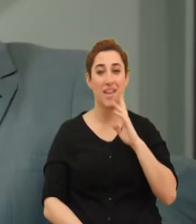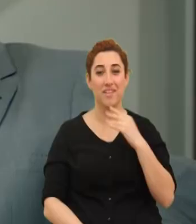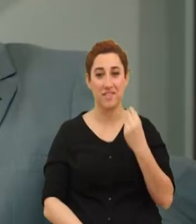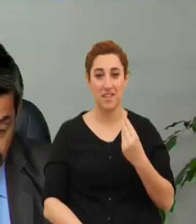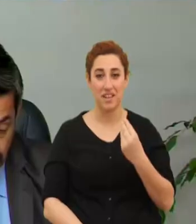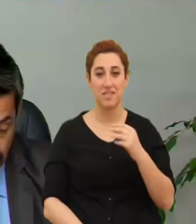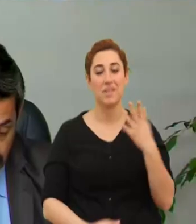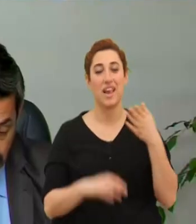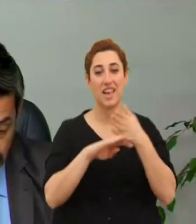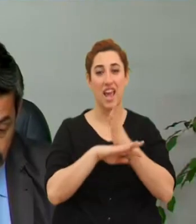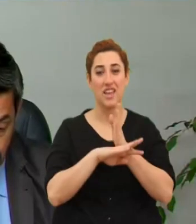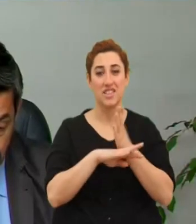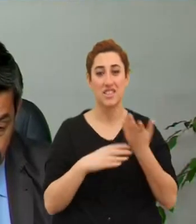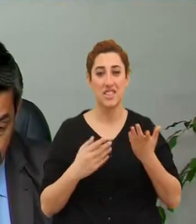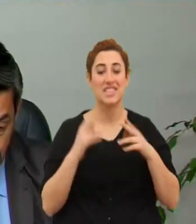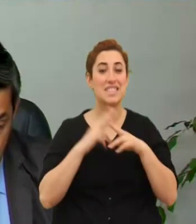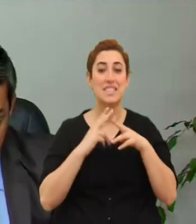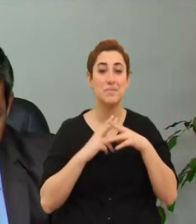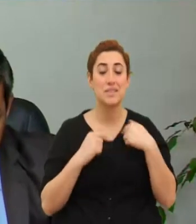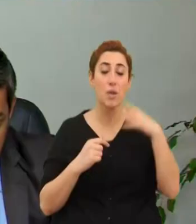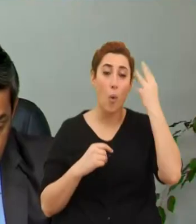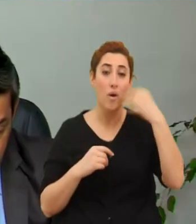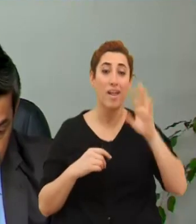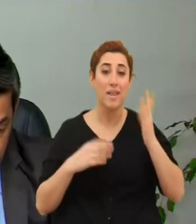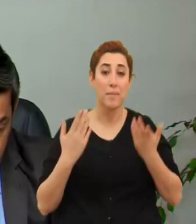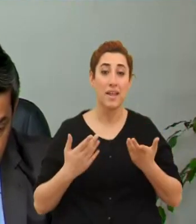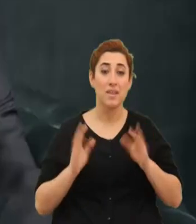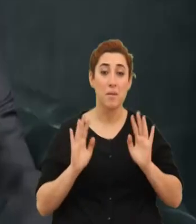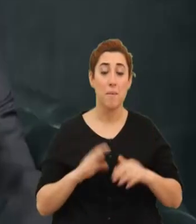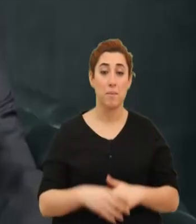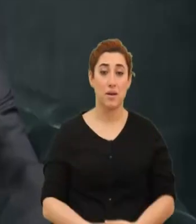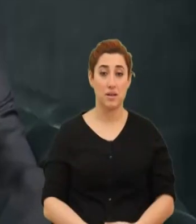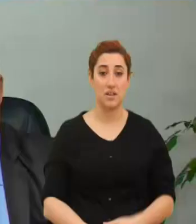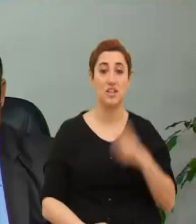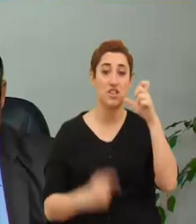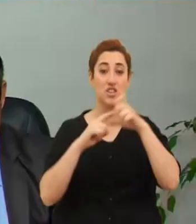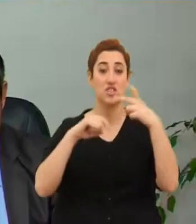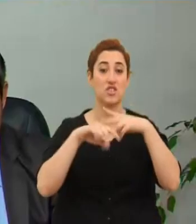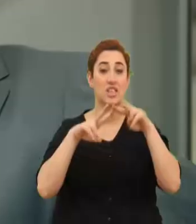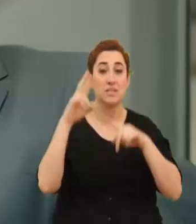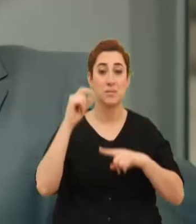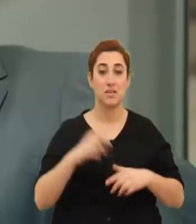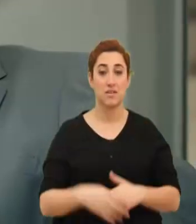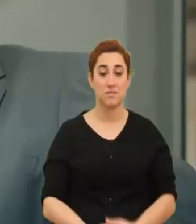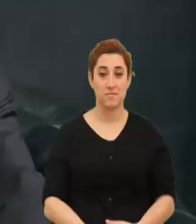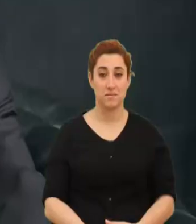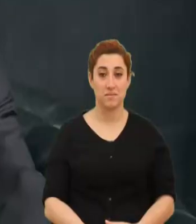Beyefendi, ya gerçi isminizi de öğrenemedik bu arada ama... Cezmi.